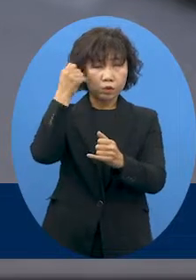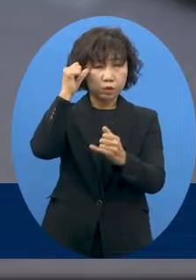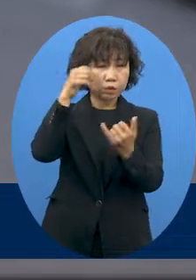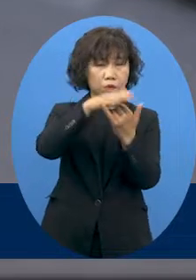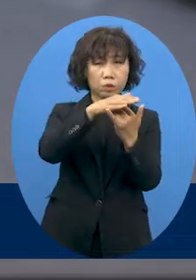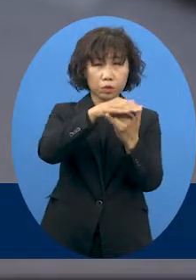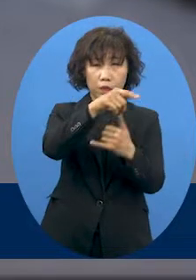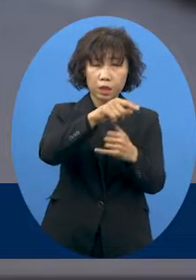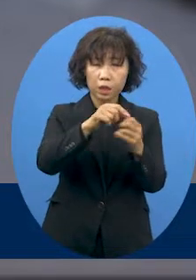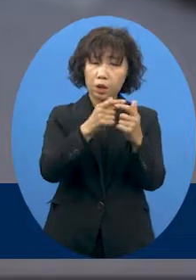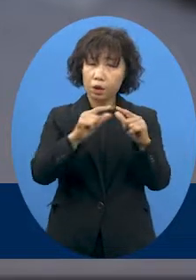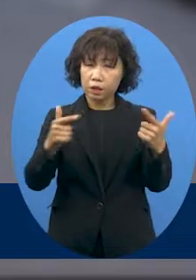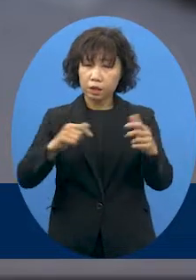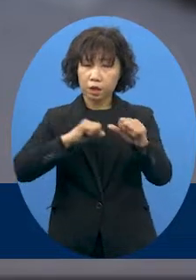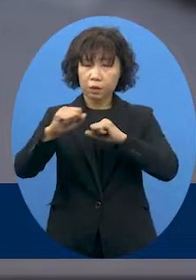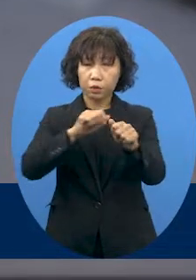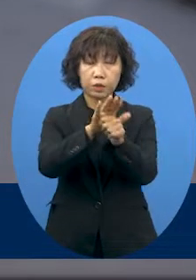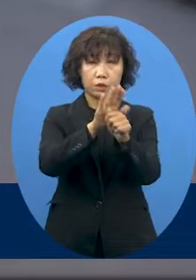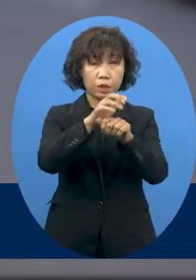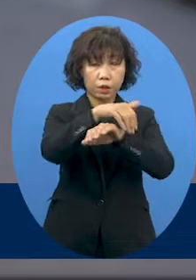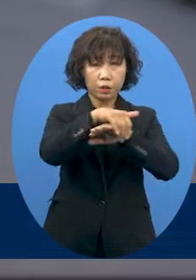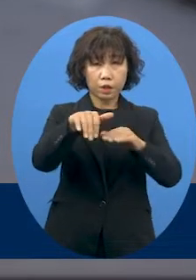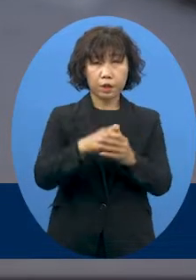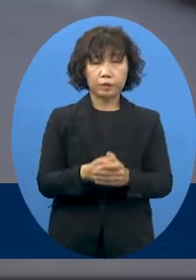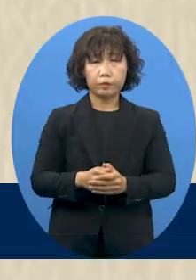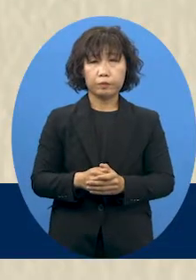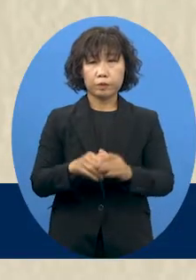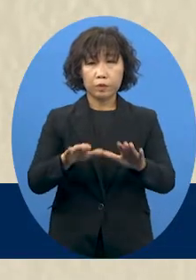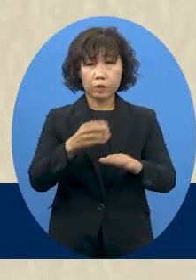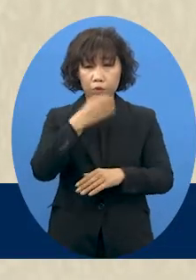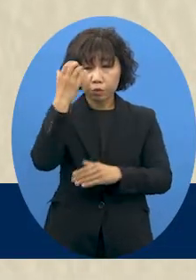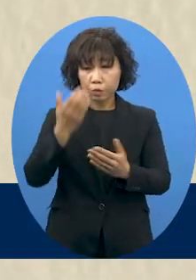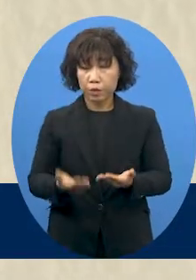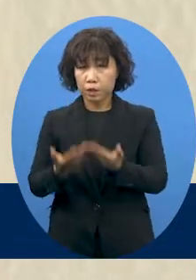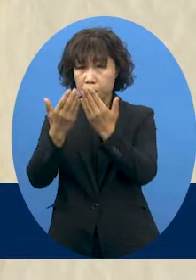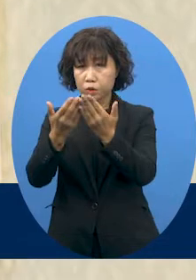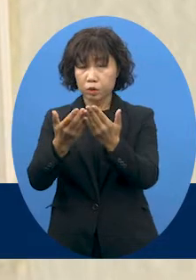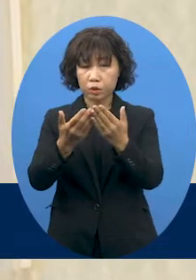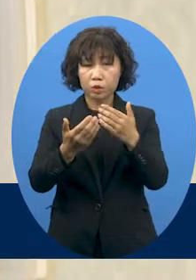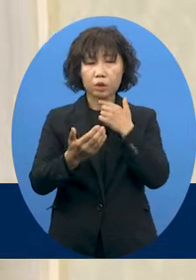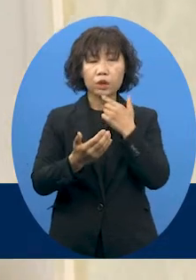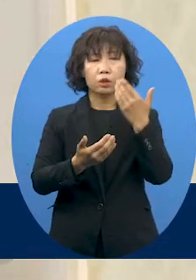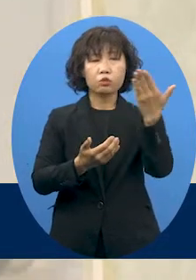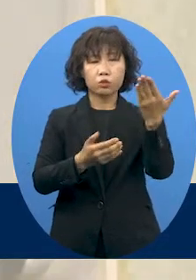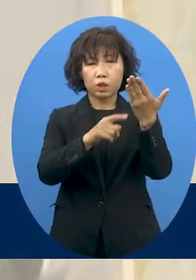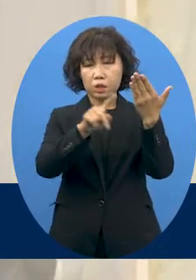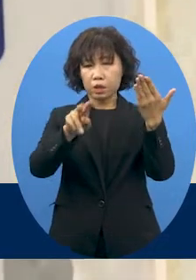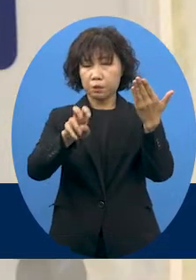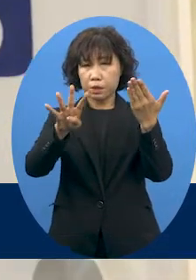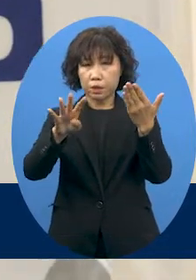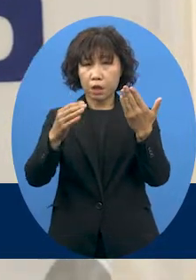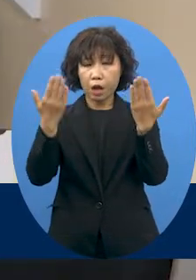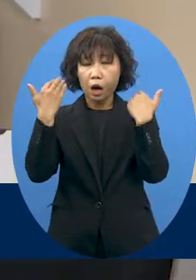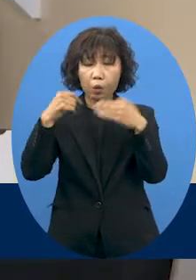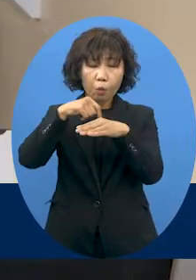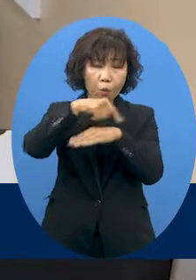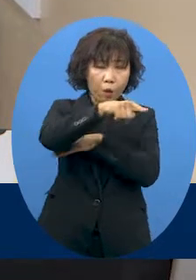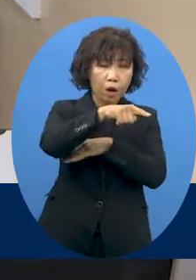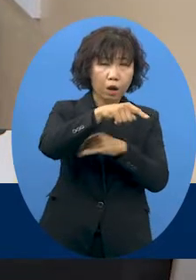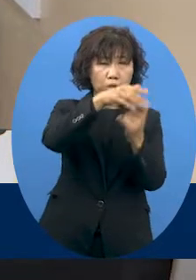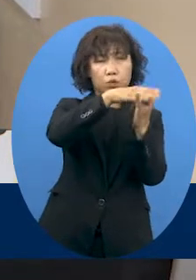소년들의 다양한 활동을 지원할 계획입니다 1탄 동대문구 청소년지원센터 꿈 드리는 곳에서